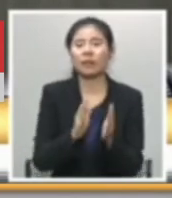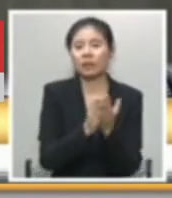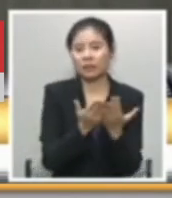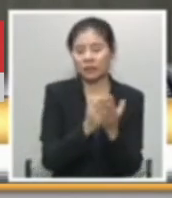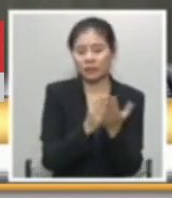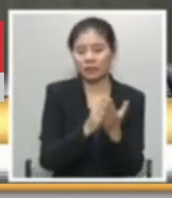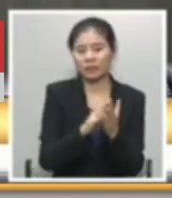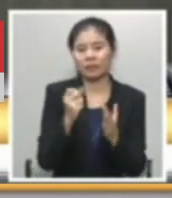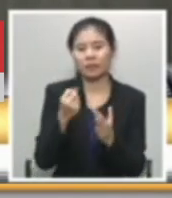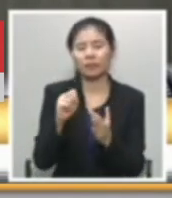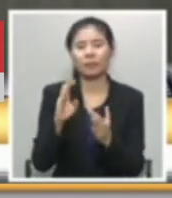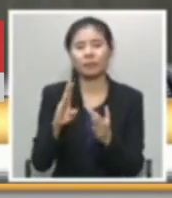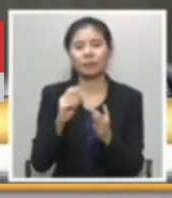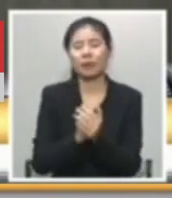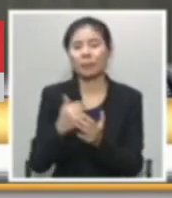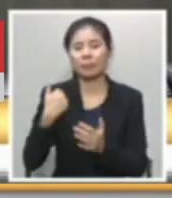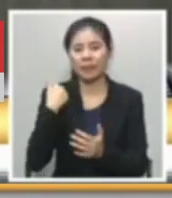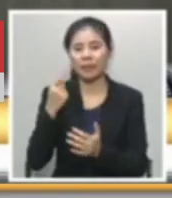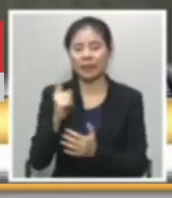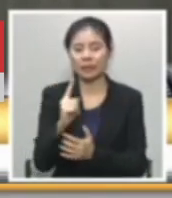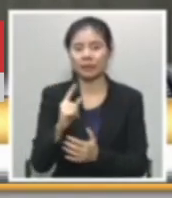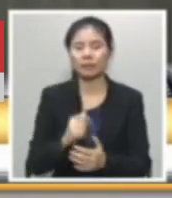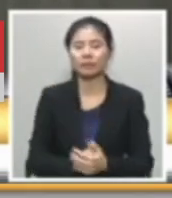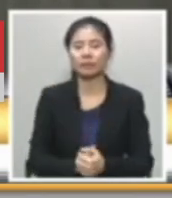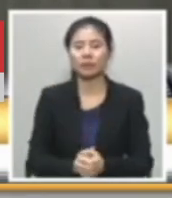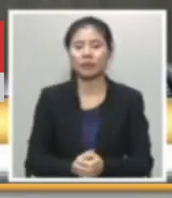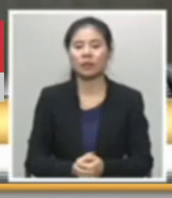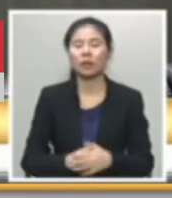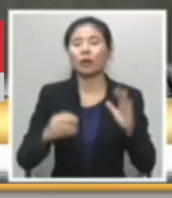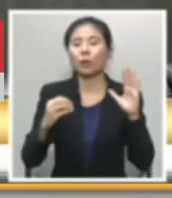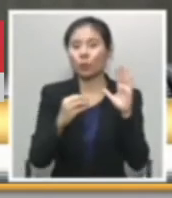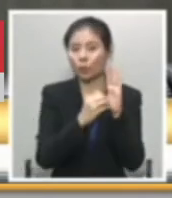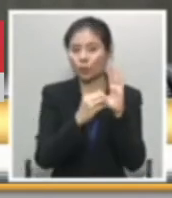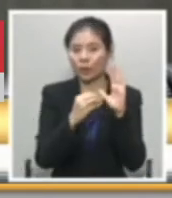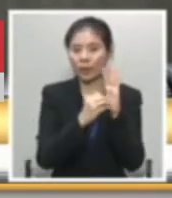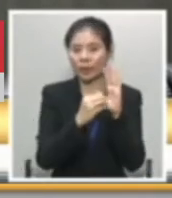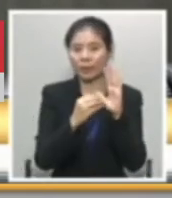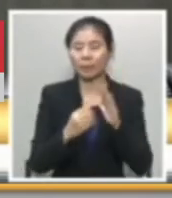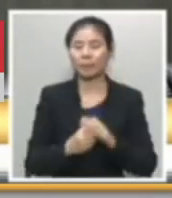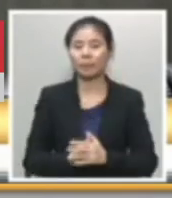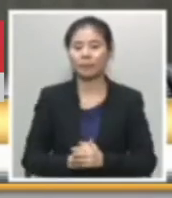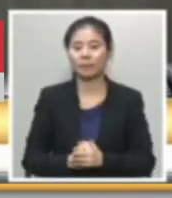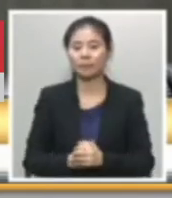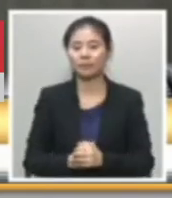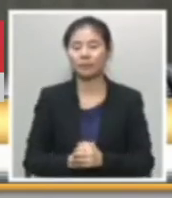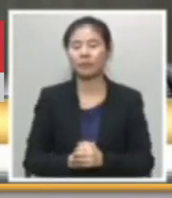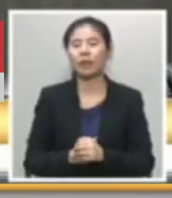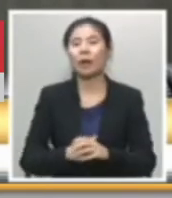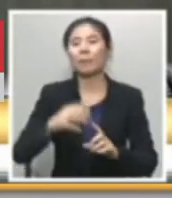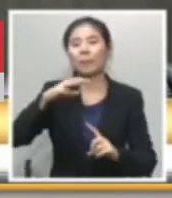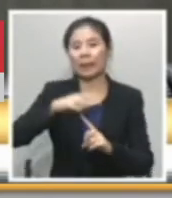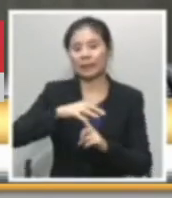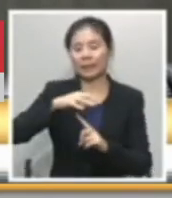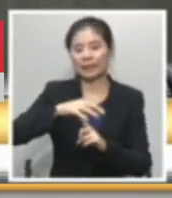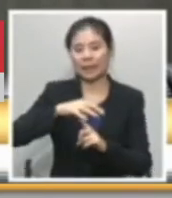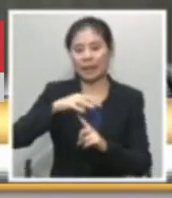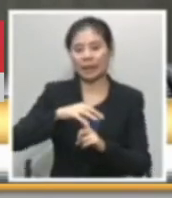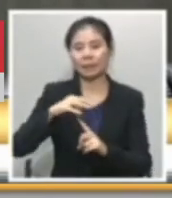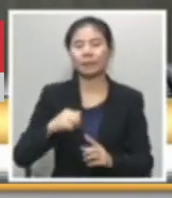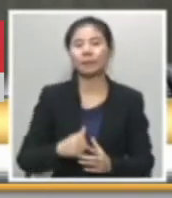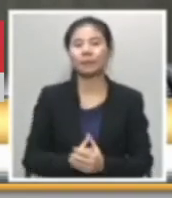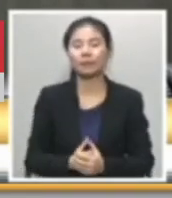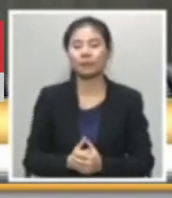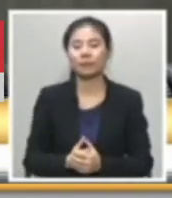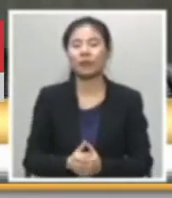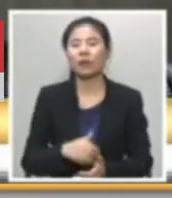16ประกอบด้วยกรุงเทพมหานครเมืองพัทยาและองค์